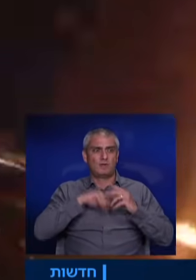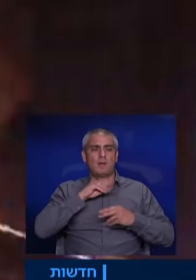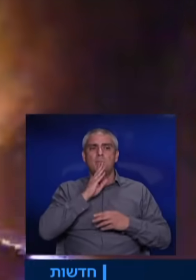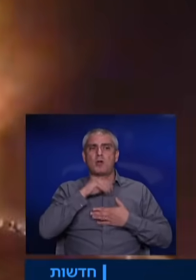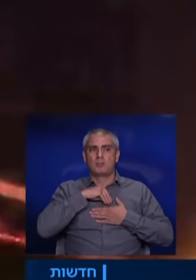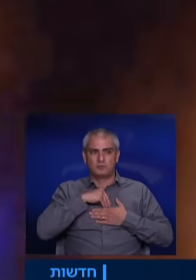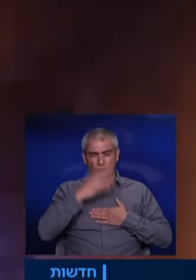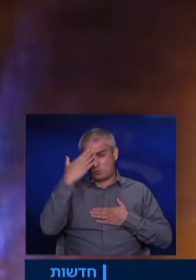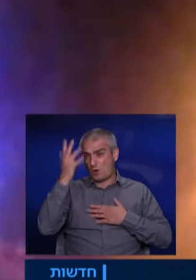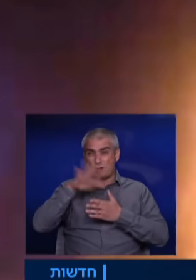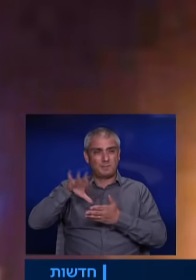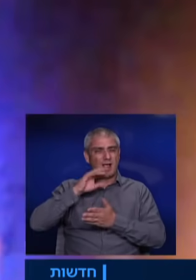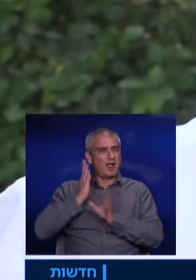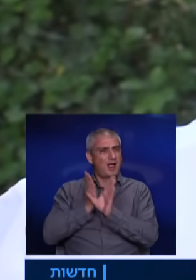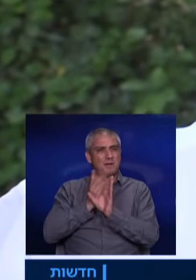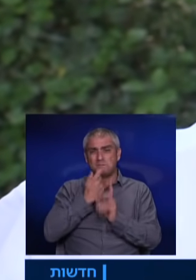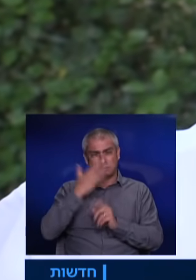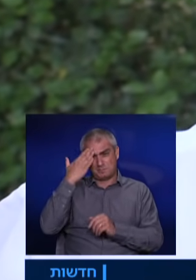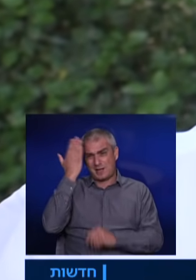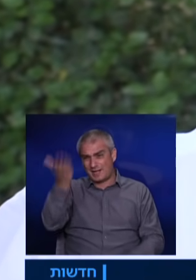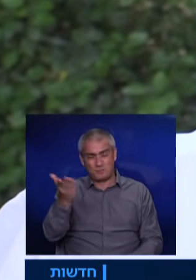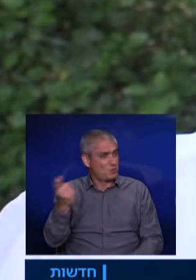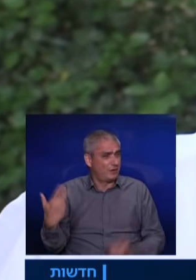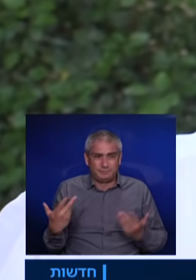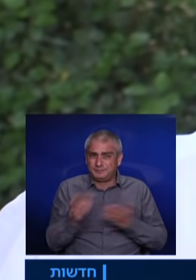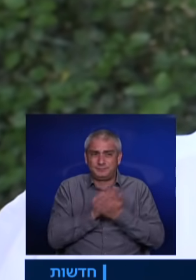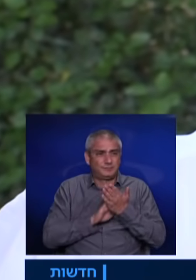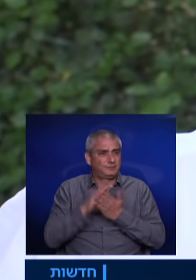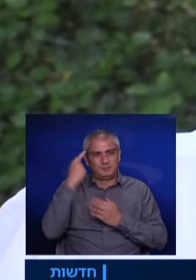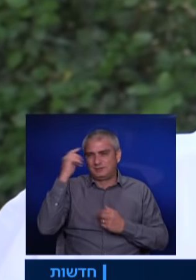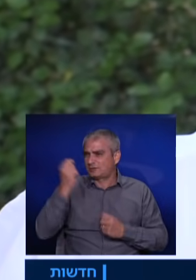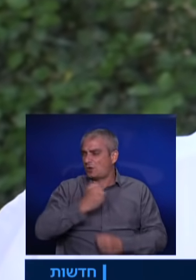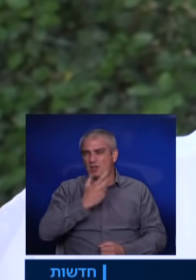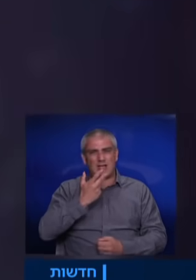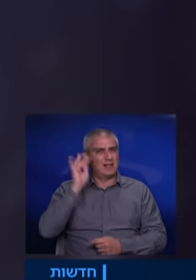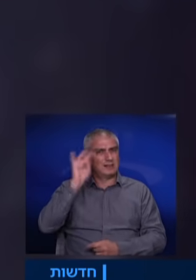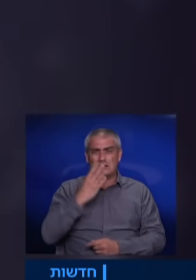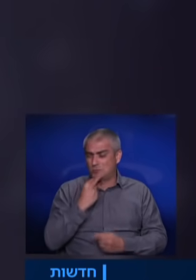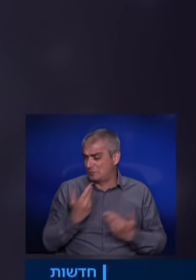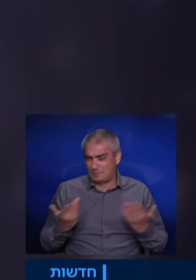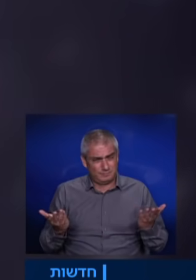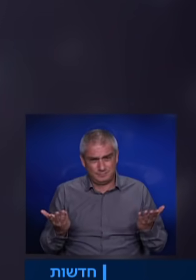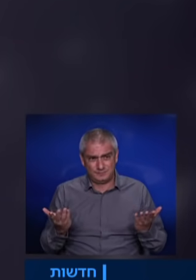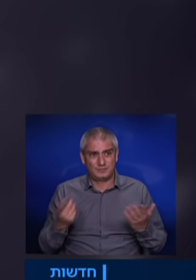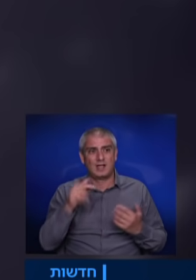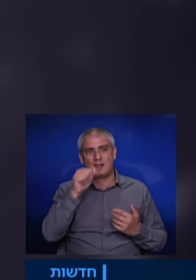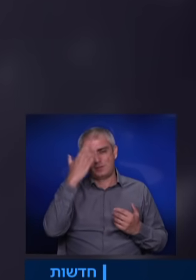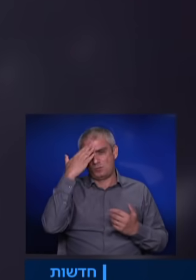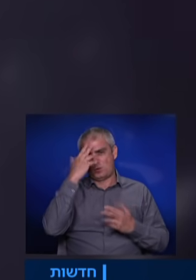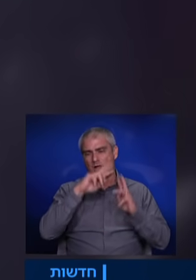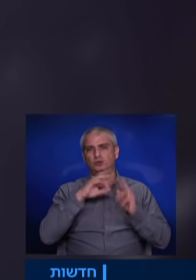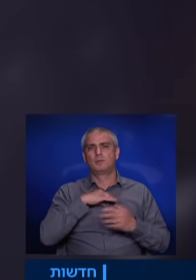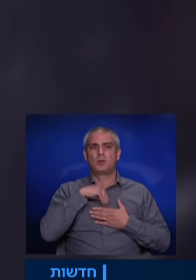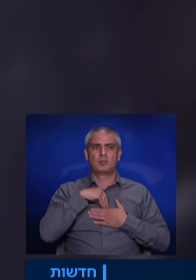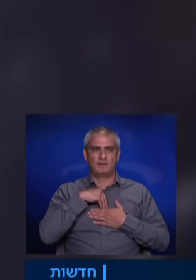נפשיות, הוא מוכר למערכת הפסיכיאטרית. אדם שאין לו שום אידיאולוגיה, לאומנית. אל-חמאד המוכר לרשויות בריאות